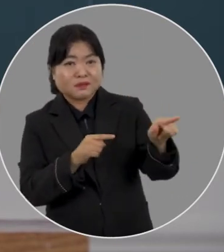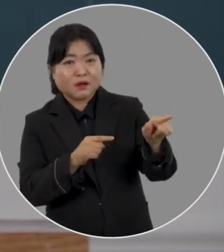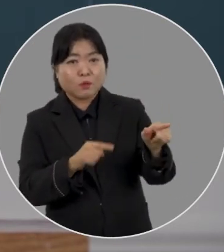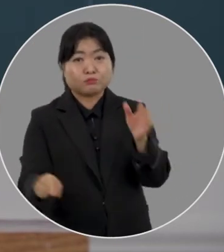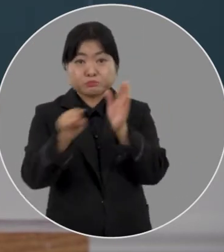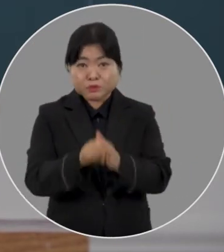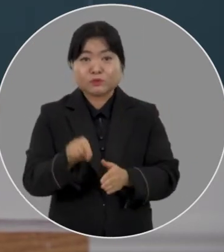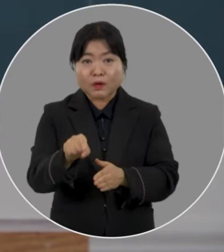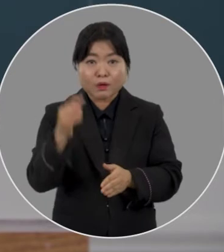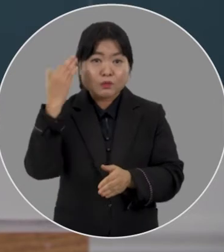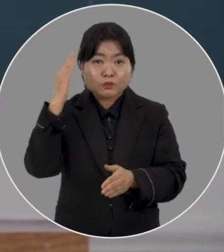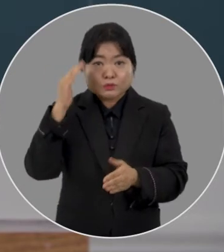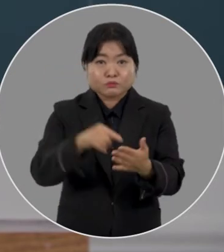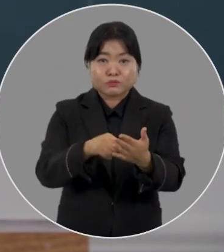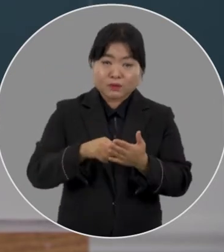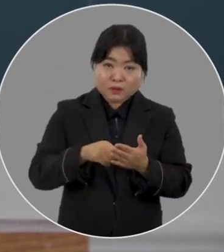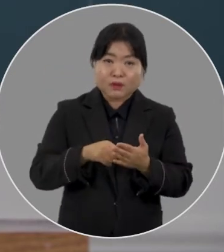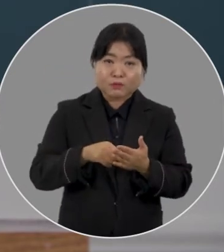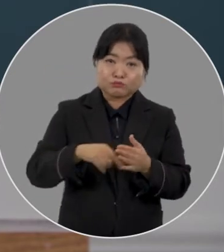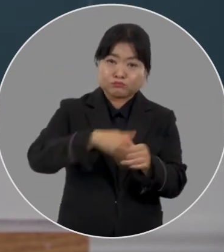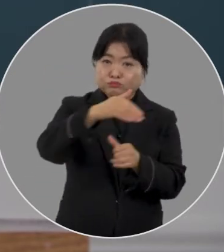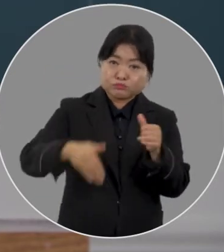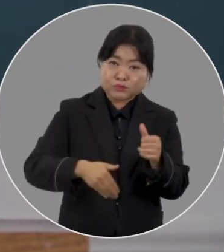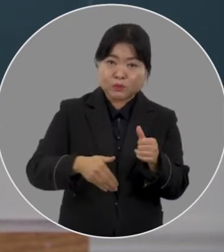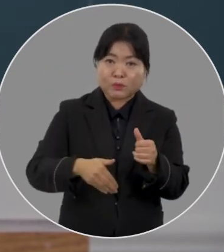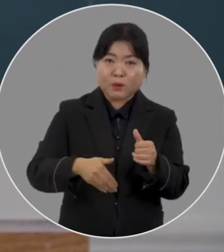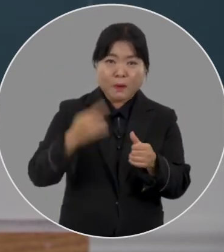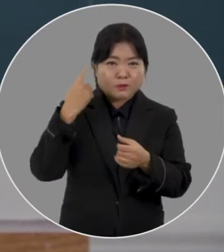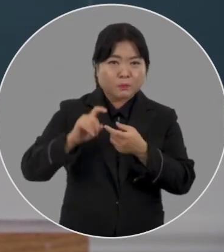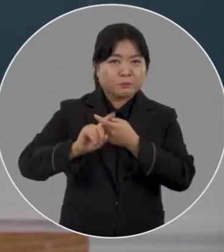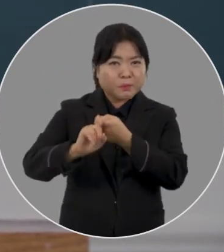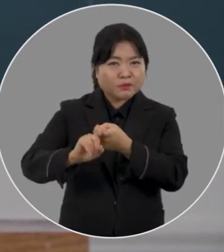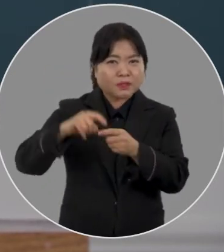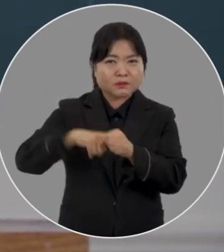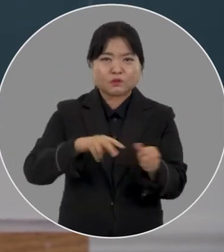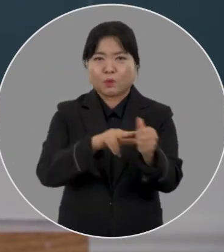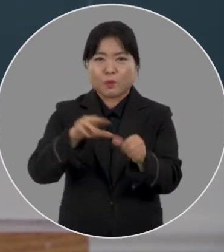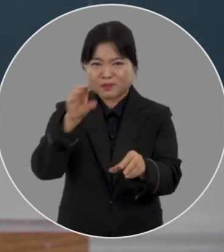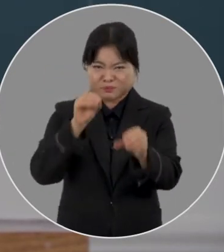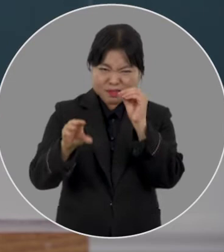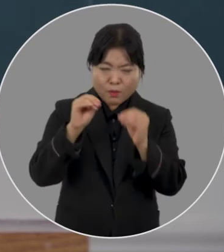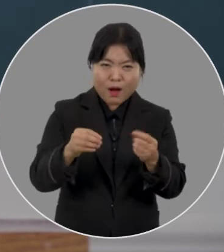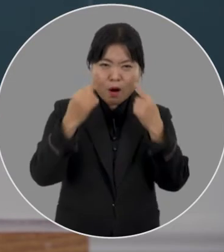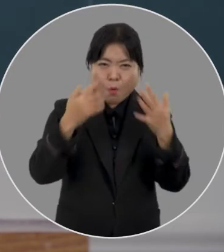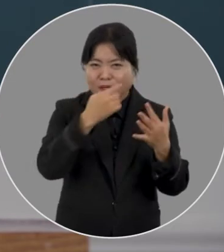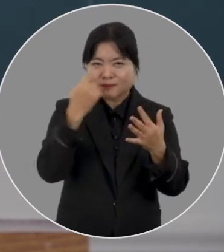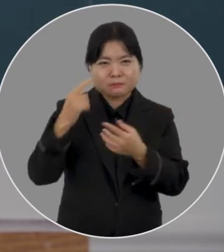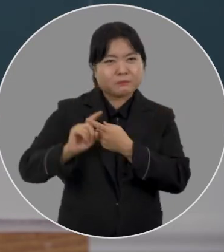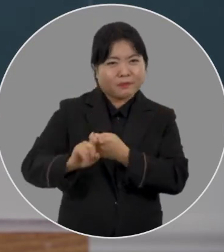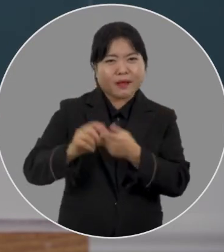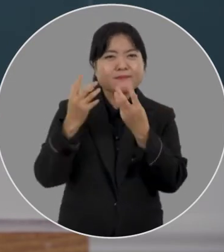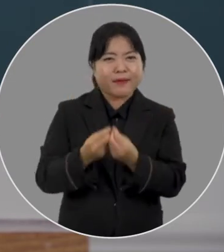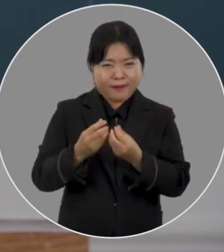잘못된 것이다라고 믿는 그런 것도 요즘에 나타나고 있는 그런 편향적인 정보 습득과 확증 편향의 좋은